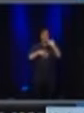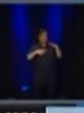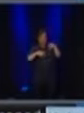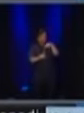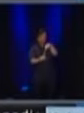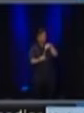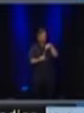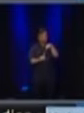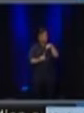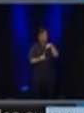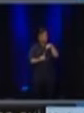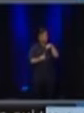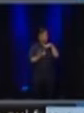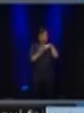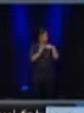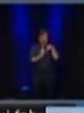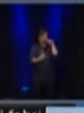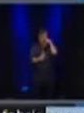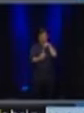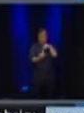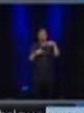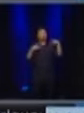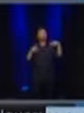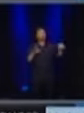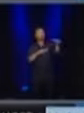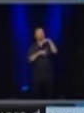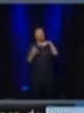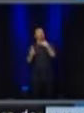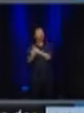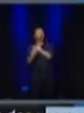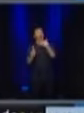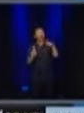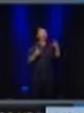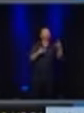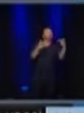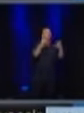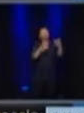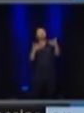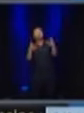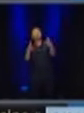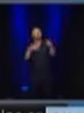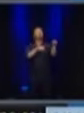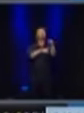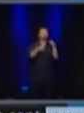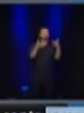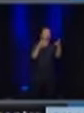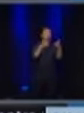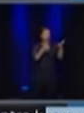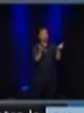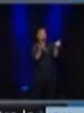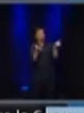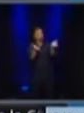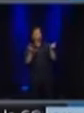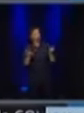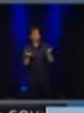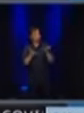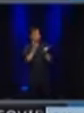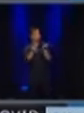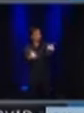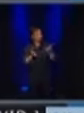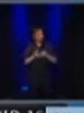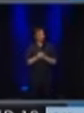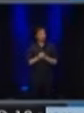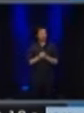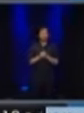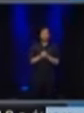faire vacciner. Fait que quelque part, c'est dans un... Je pense que c'est aussi à chacun des citoyens de prendre ça en considération. Ne vous